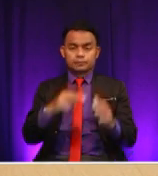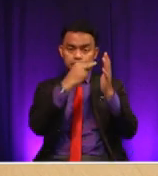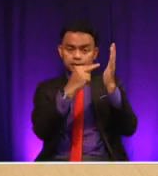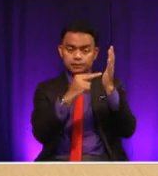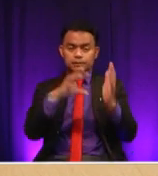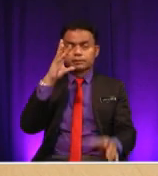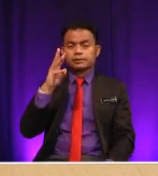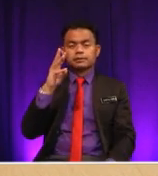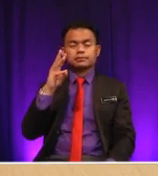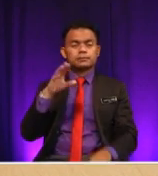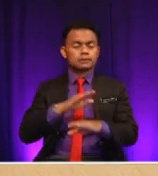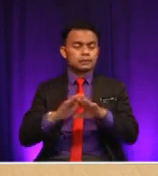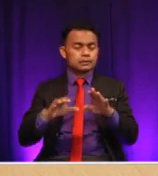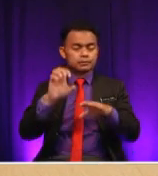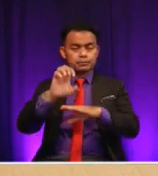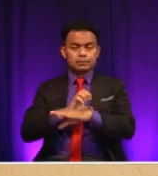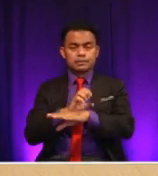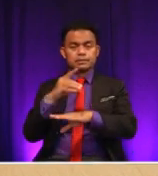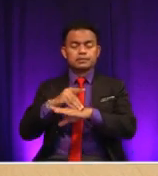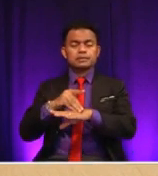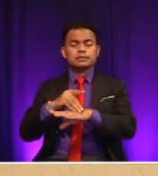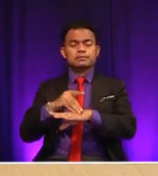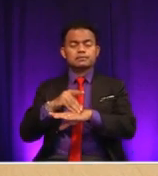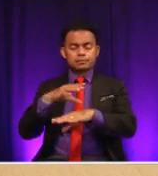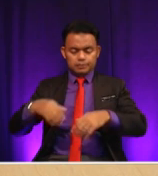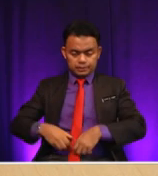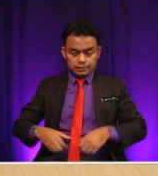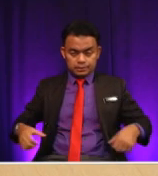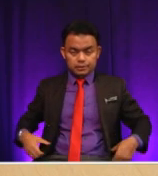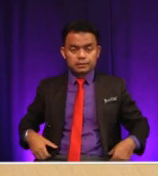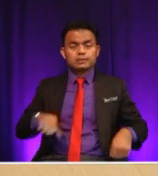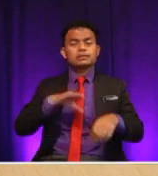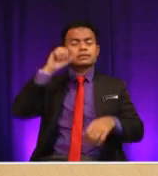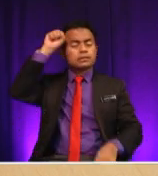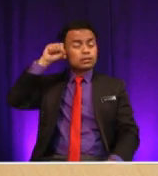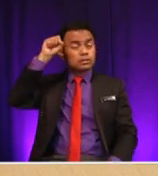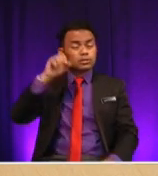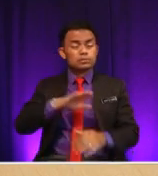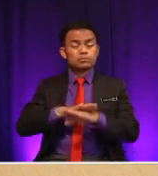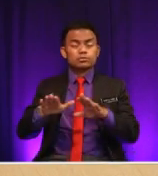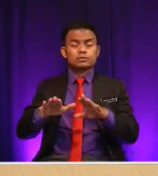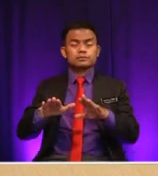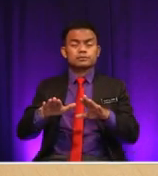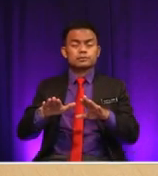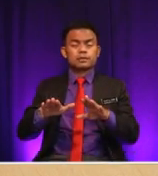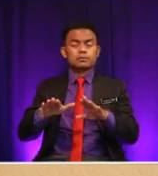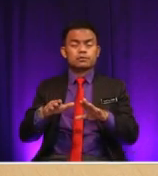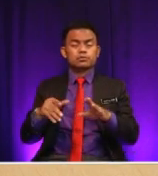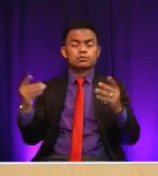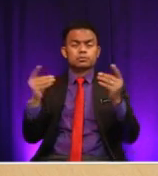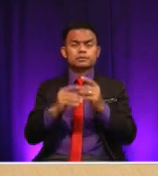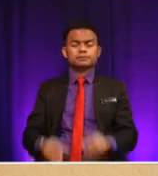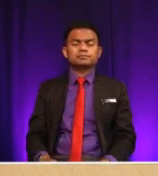tiada emas di pinggang sanak saudara menjadi renggang oke persoalannya di sini adalah persoalan tentang sekiranya tidak mempunyai harta yang banyak